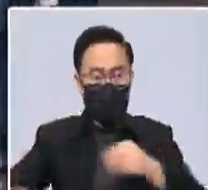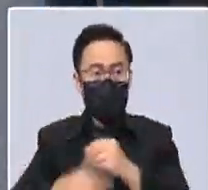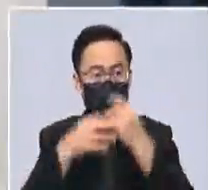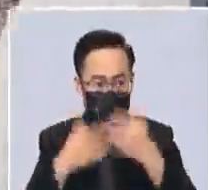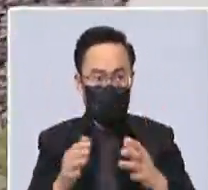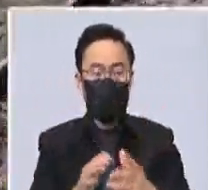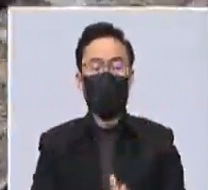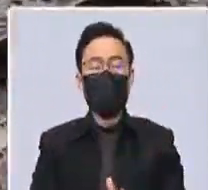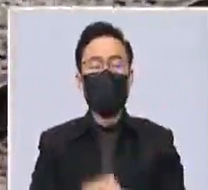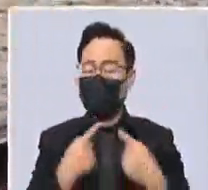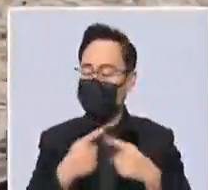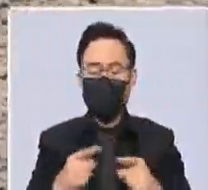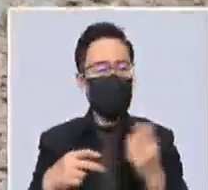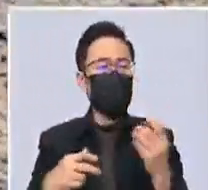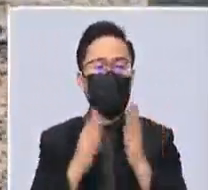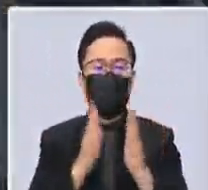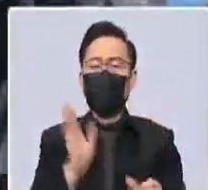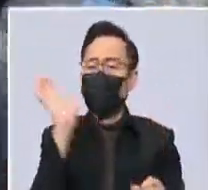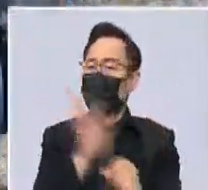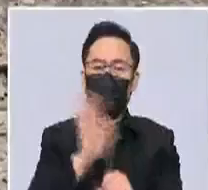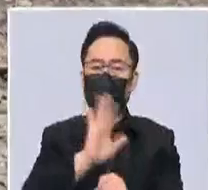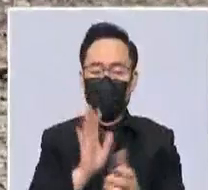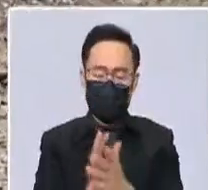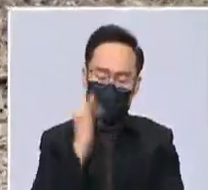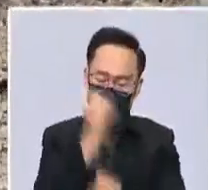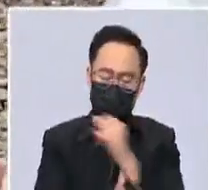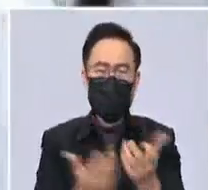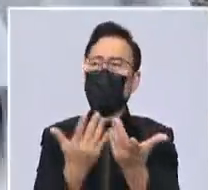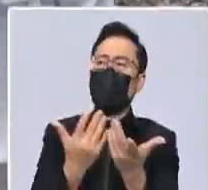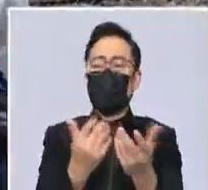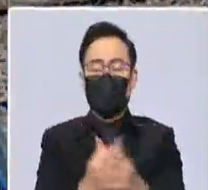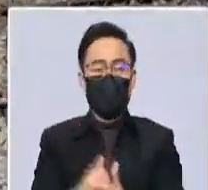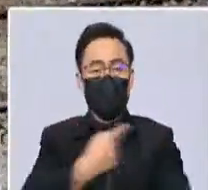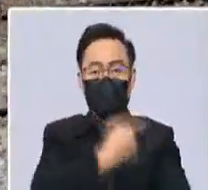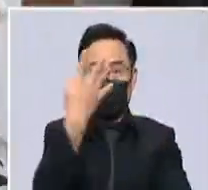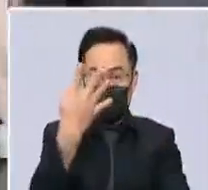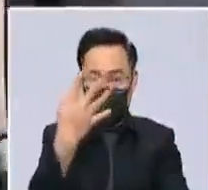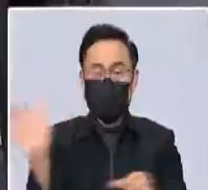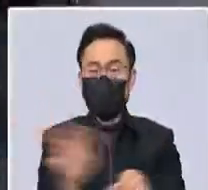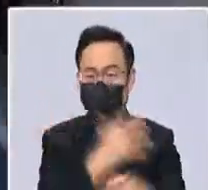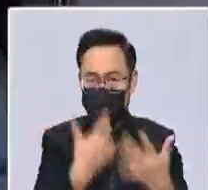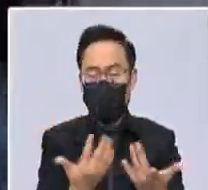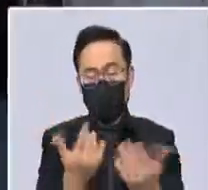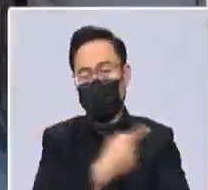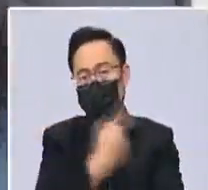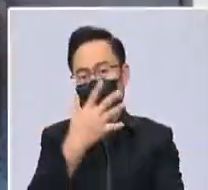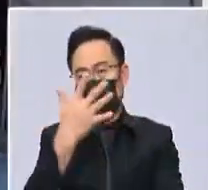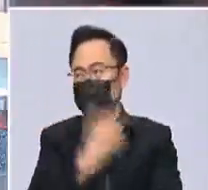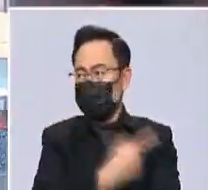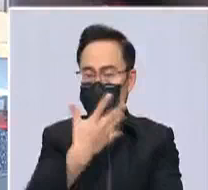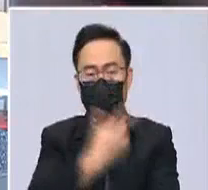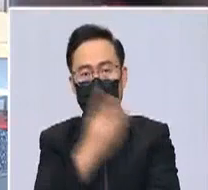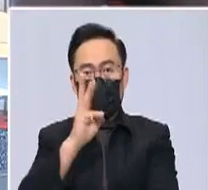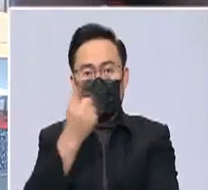ริมได้แค่ไหนเสริมแค่นั้นก็ยังแทบจะไม่พอนะ ค่ะต้องยอมรับว่าคนเดินทางกลับบ้านเยอะจริงๆอาจจะเพราะช่วง 1-2